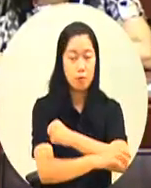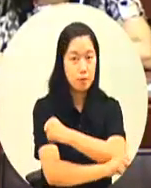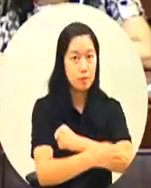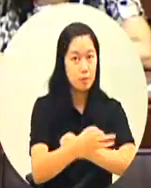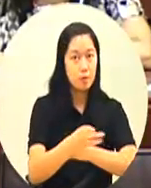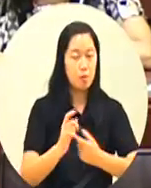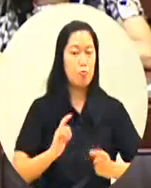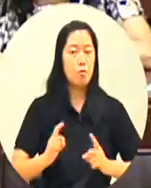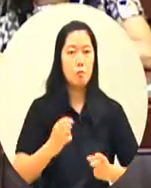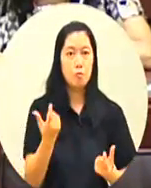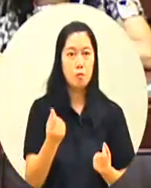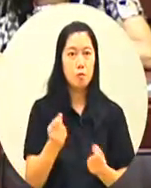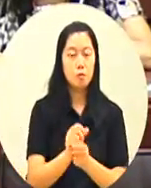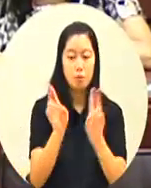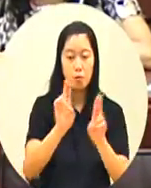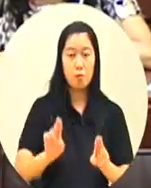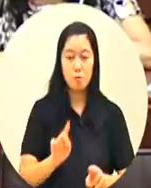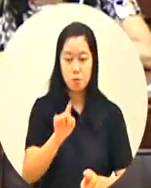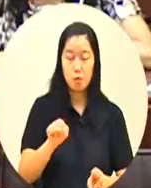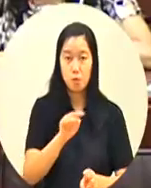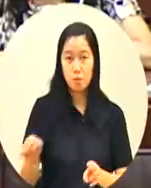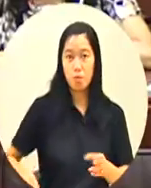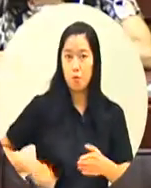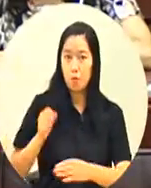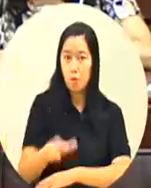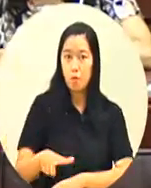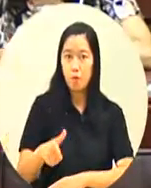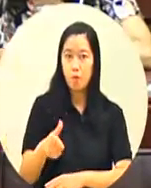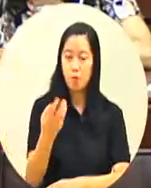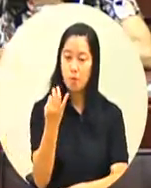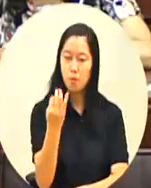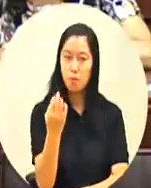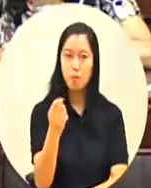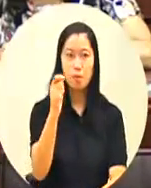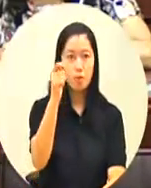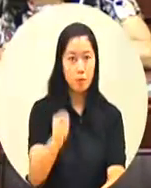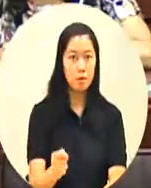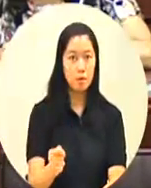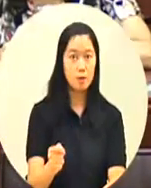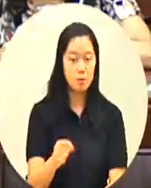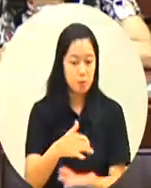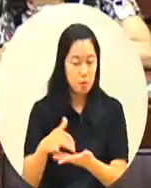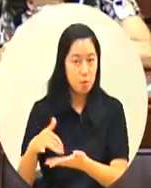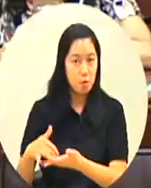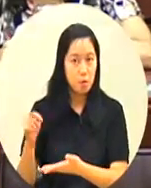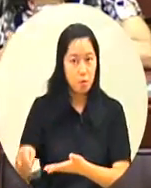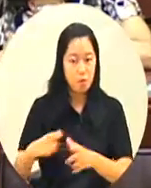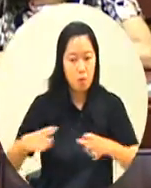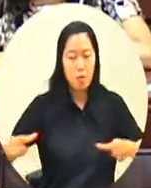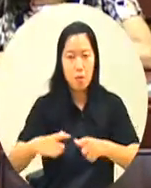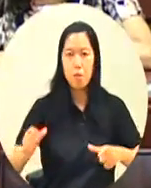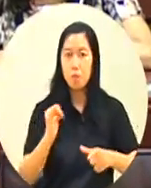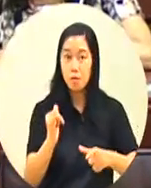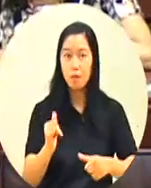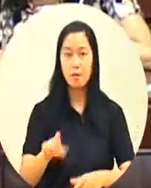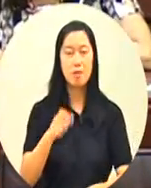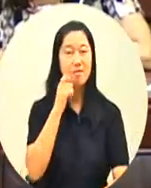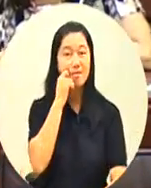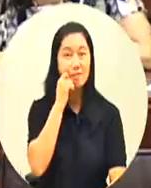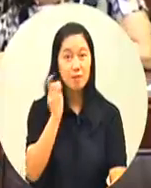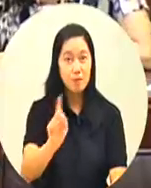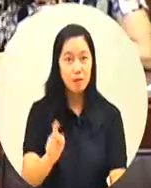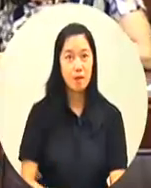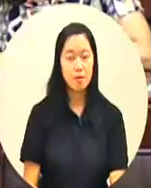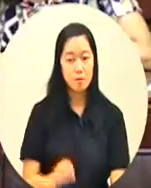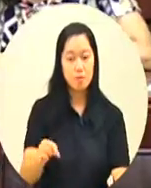随便一个跟电子产业有关的投资就是千亿在算，那这个其实不会太大的规模。我们难的是比较是这